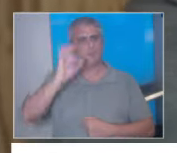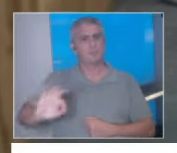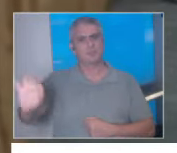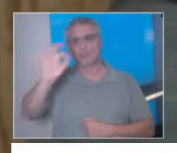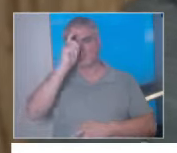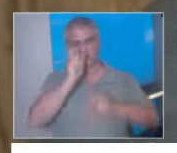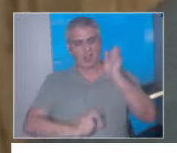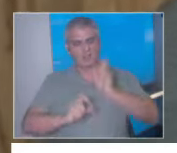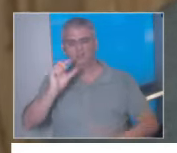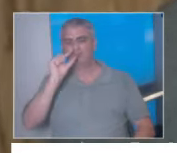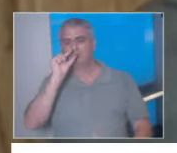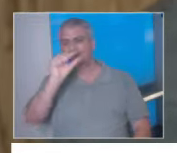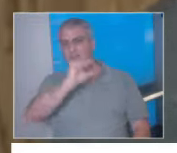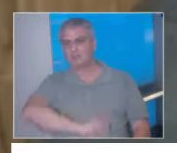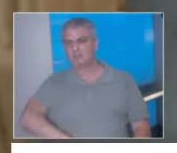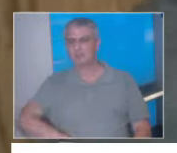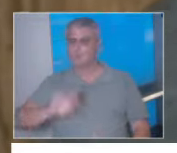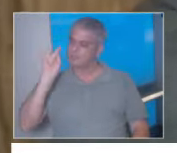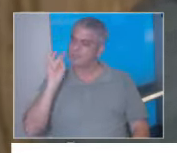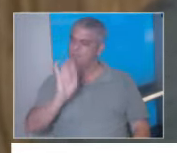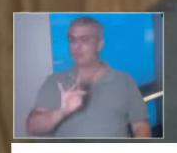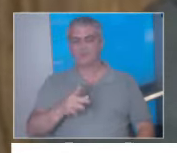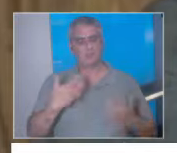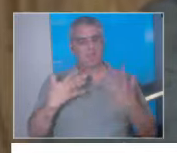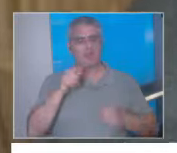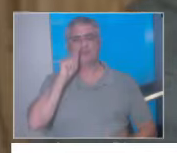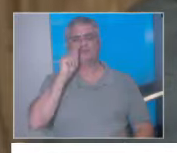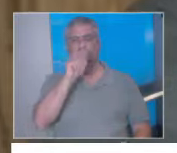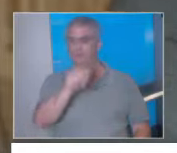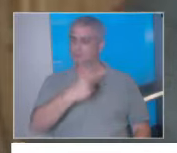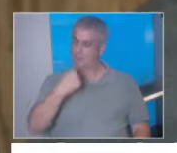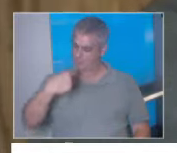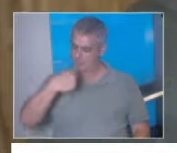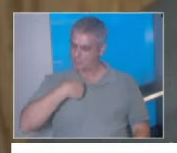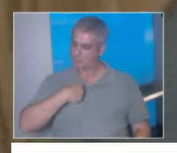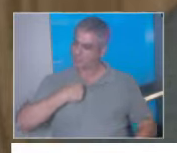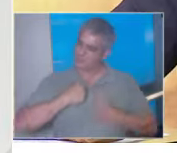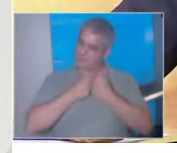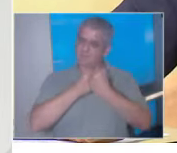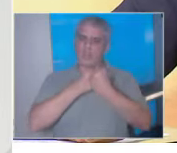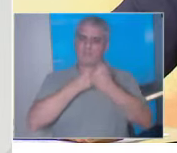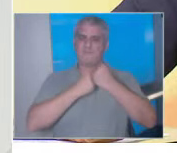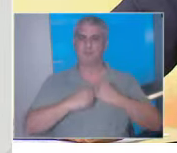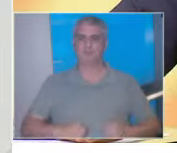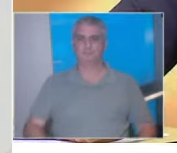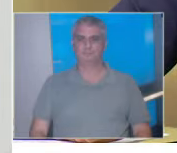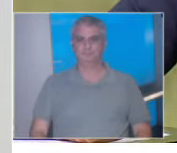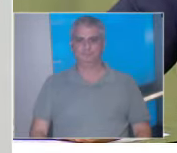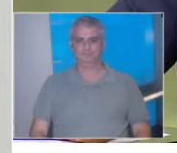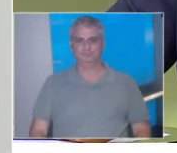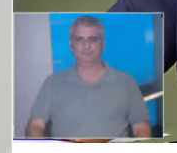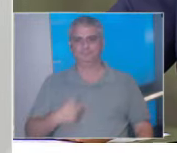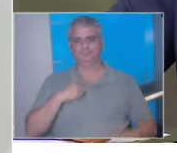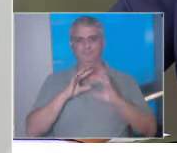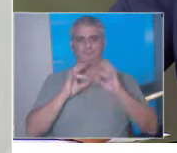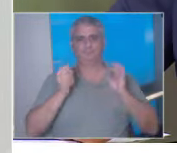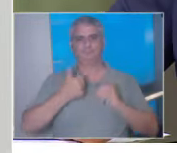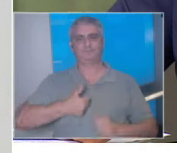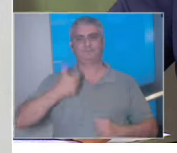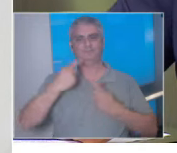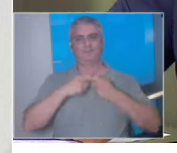של אנשים קטנים, כנגד החולשה הזאת, אני נאבק. אנחנו מתחילים עם